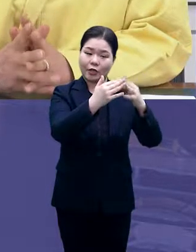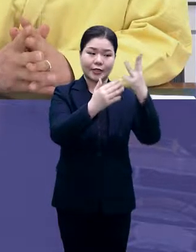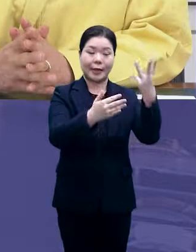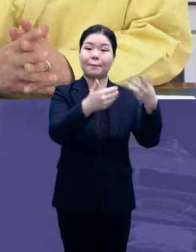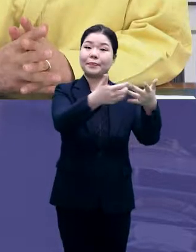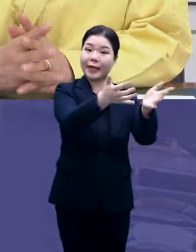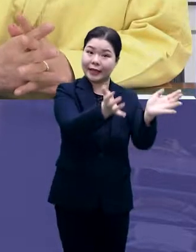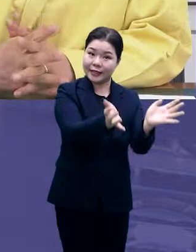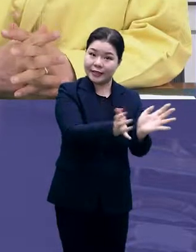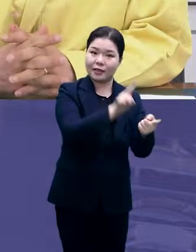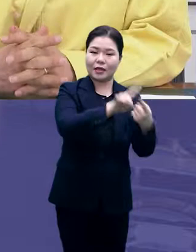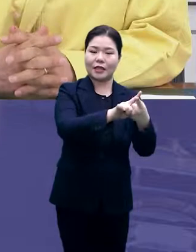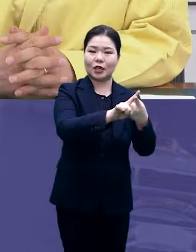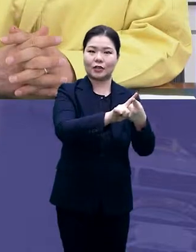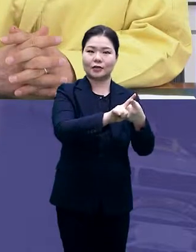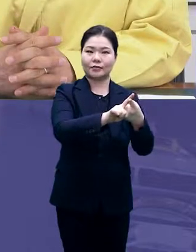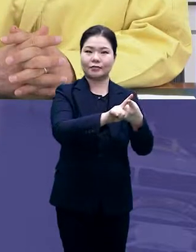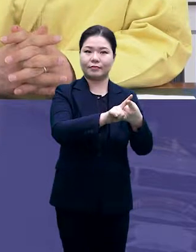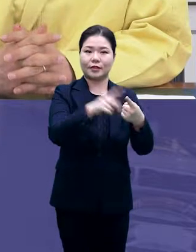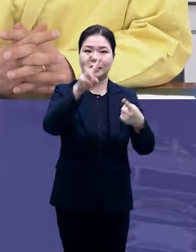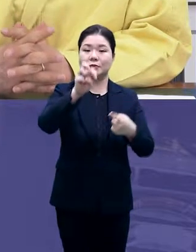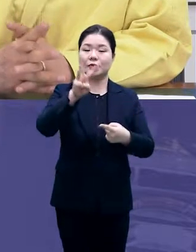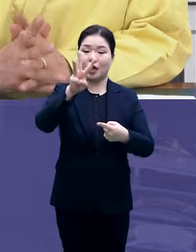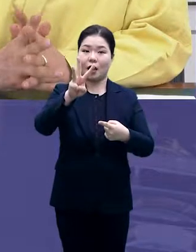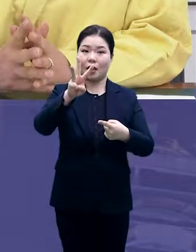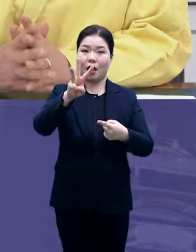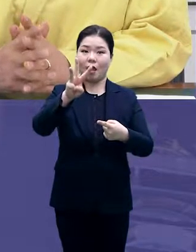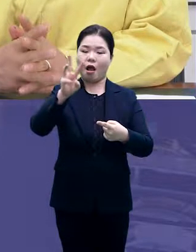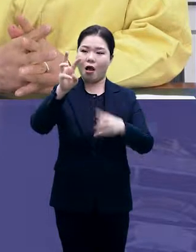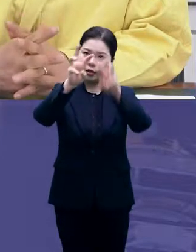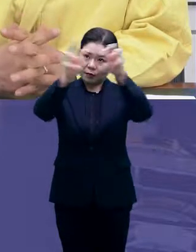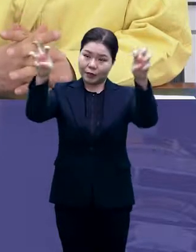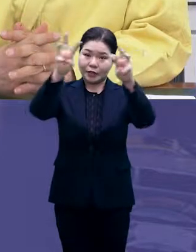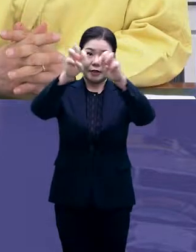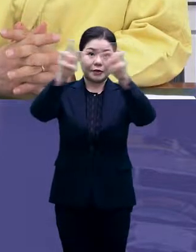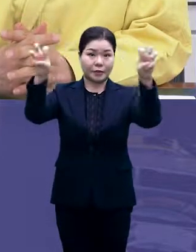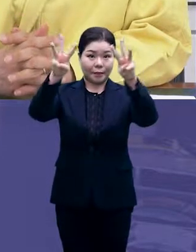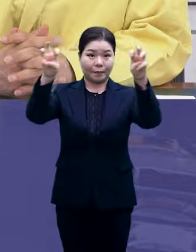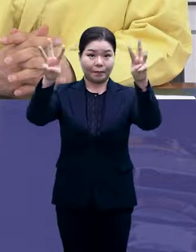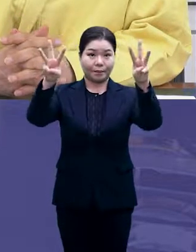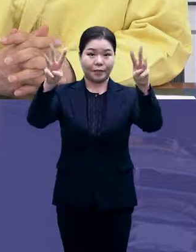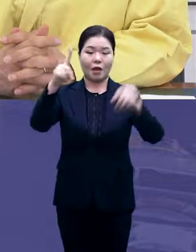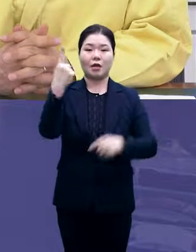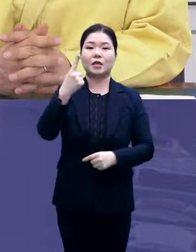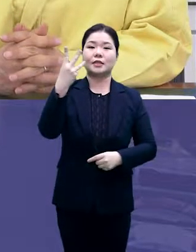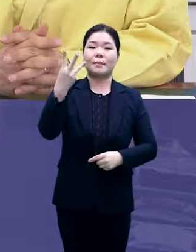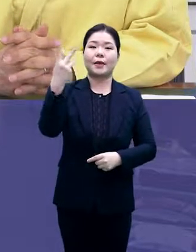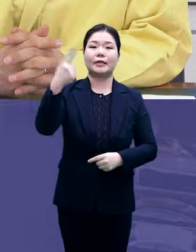1,160세대였던 3단지는 23개 동 33층